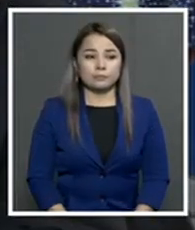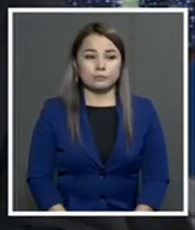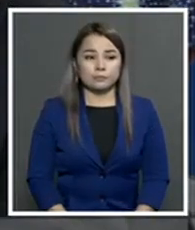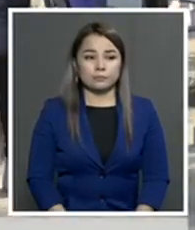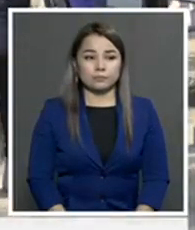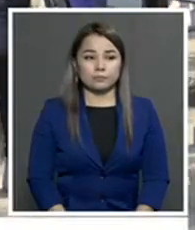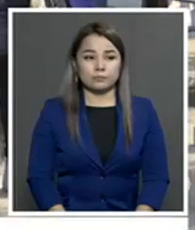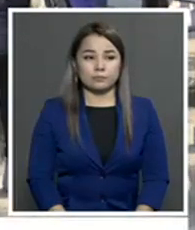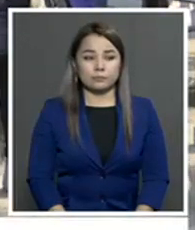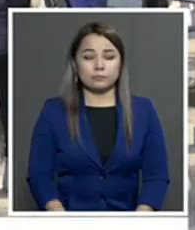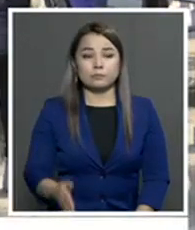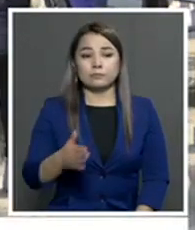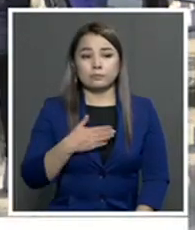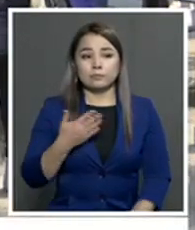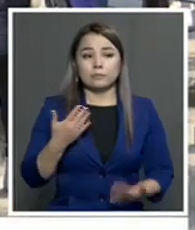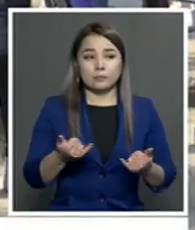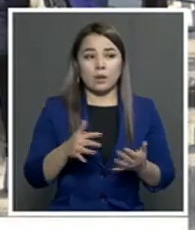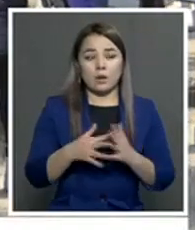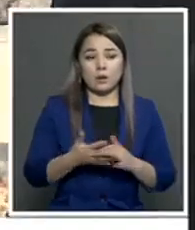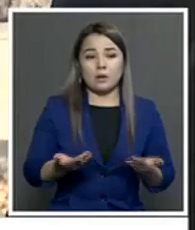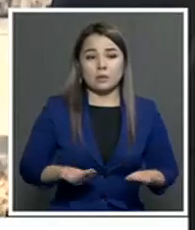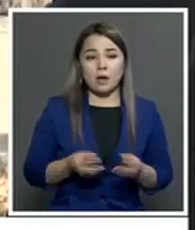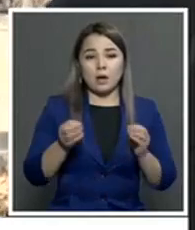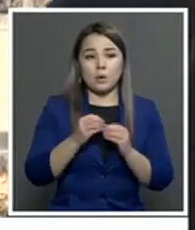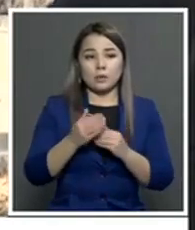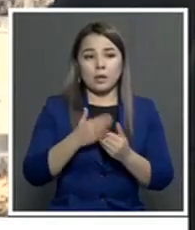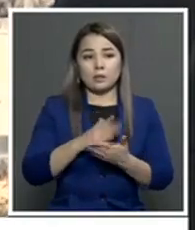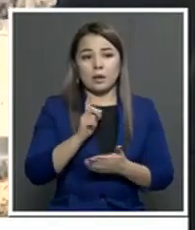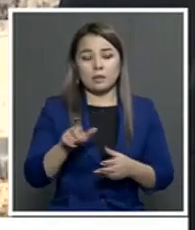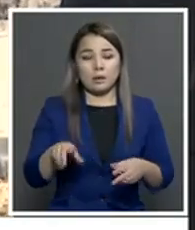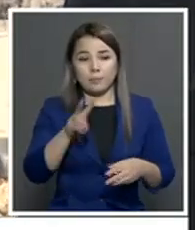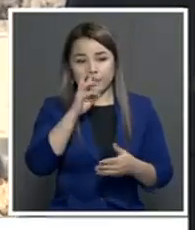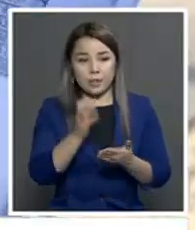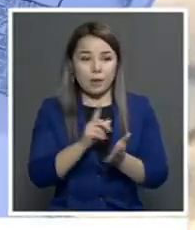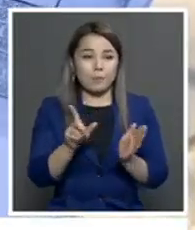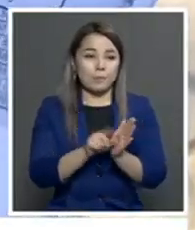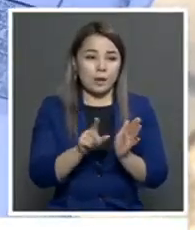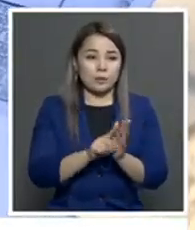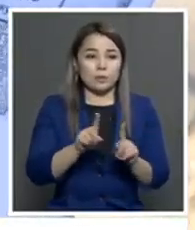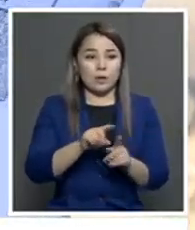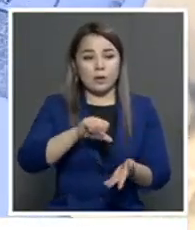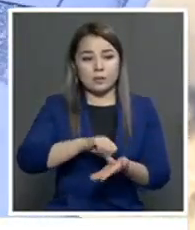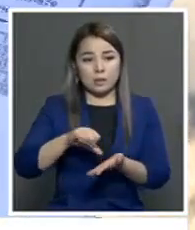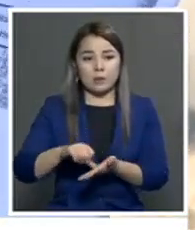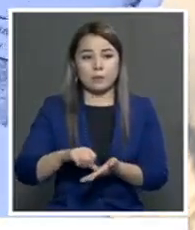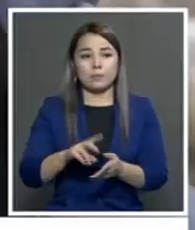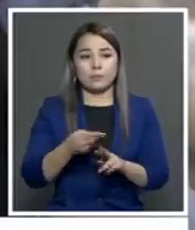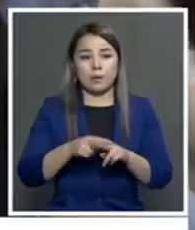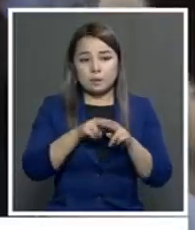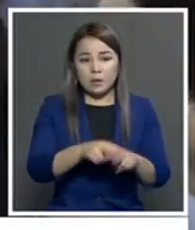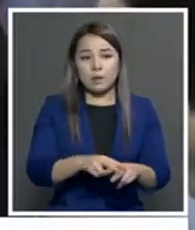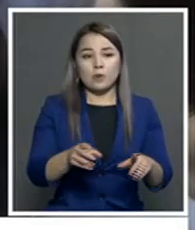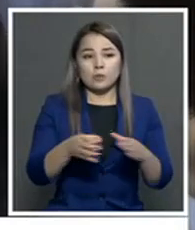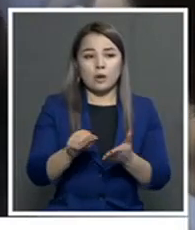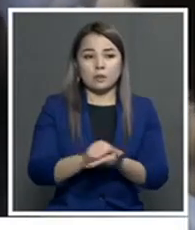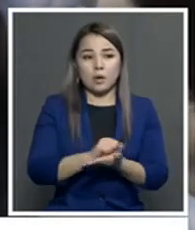сумму получить. Қазір Парыгин ауылында тұратын ондаған адамның қолында еңбек ақы мен зейнет ақыға қатысты есеп жазылған құшақ-құшақ